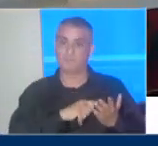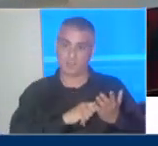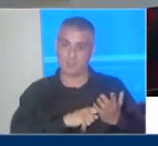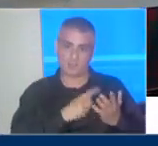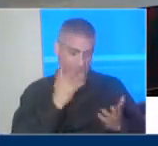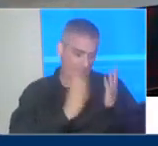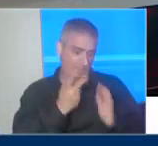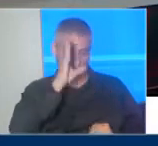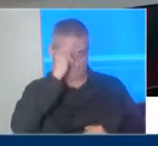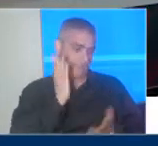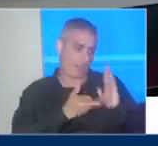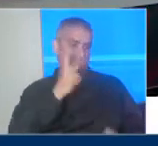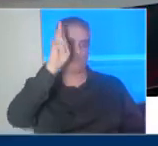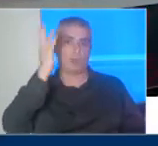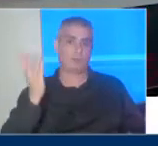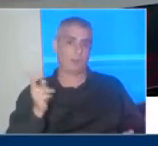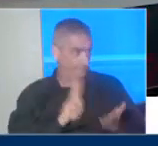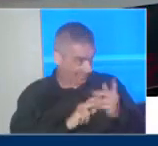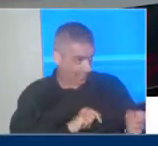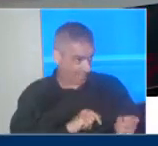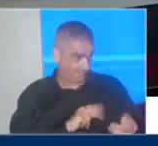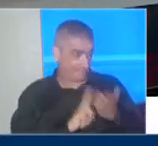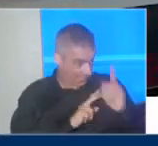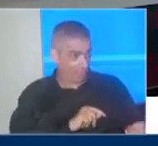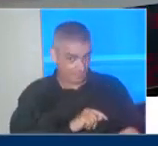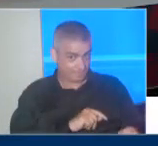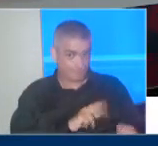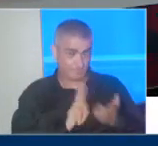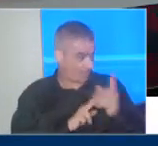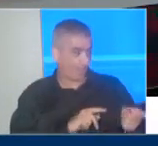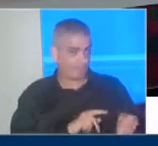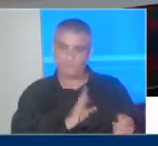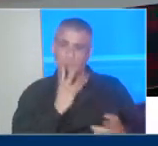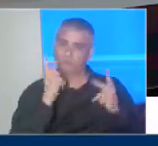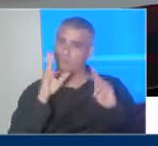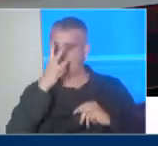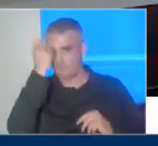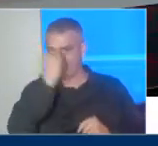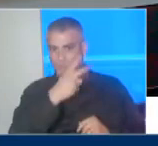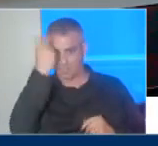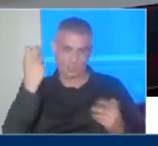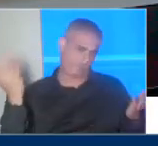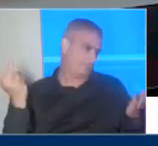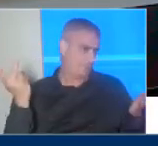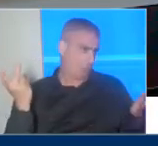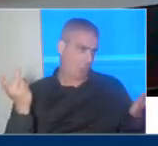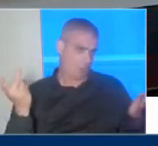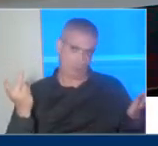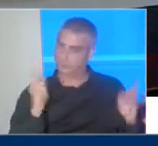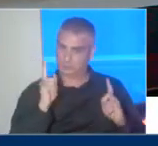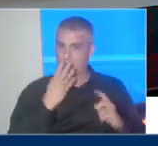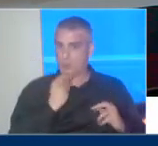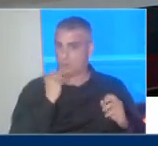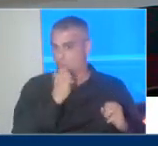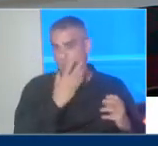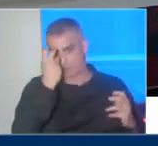אלימים יותר, כן, כי גברים הם אלימים יותר. אז מגיע להם. הם רוצחים גברים יותר, הם רוצחים נשים יותר. אז גם מה זה משנה שערבים רוצחים ערבים? תביא את הסטטיסטיקה. זה לא